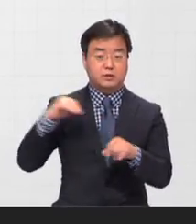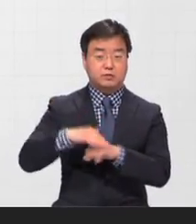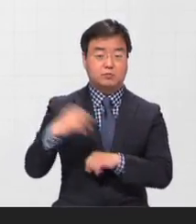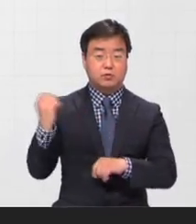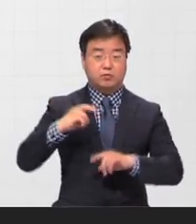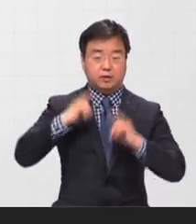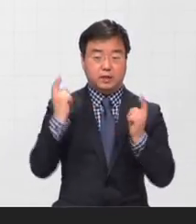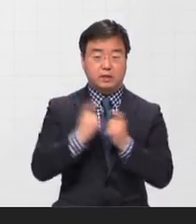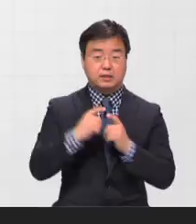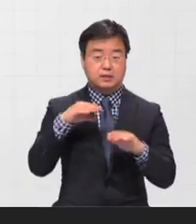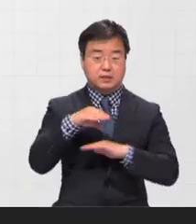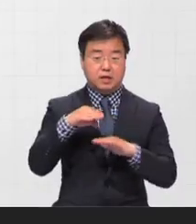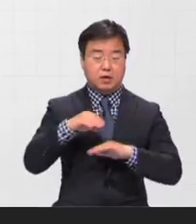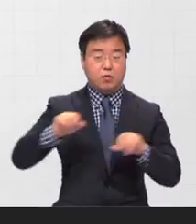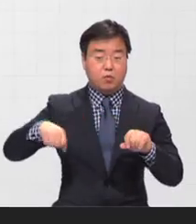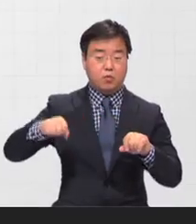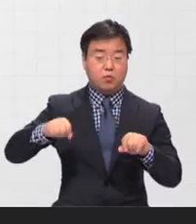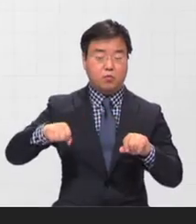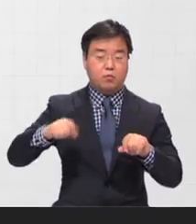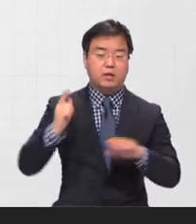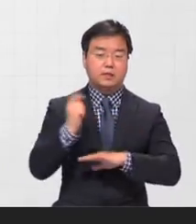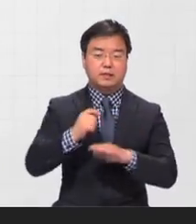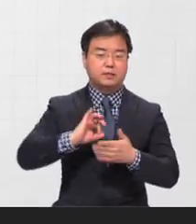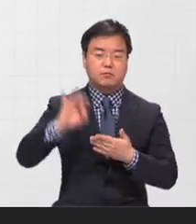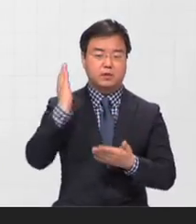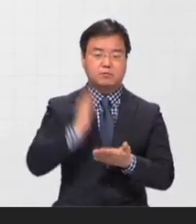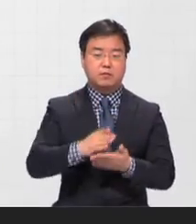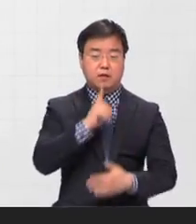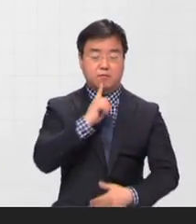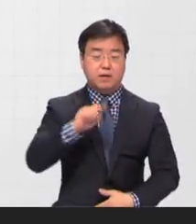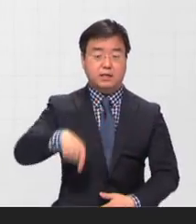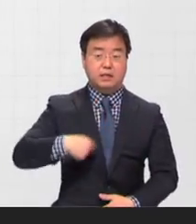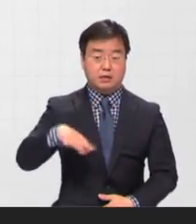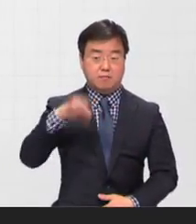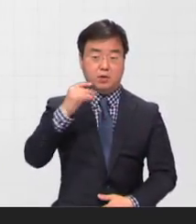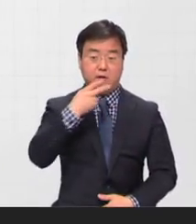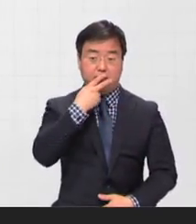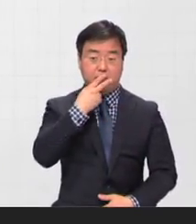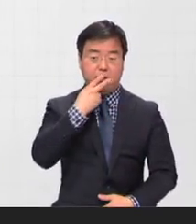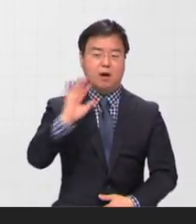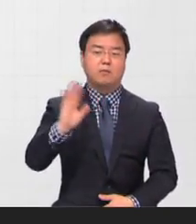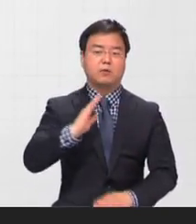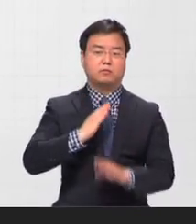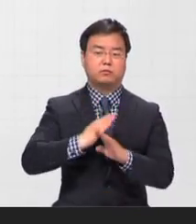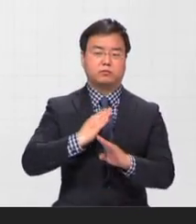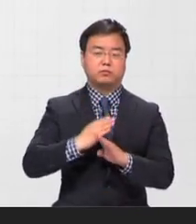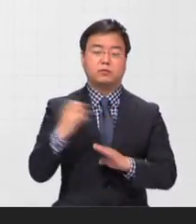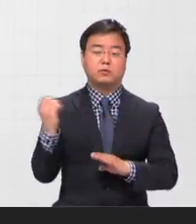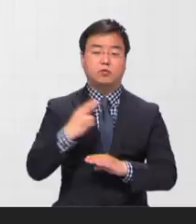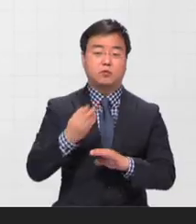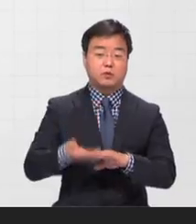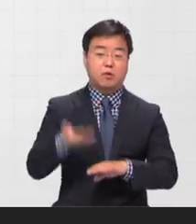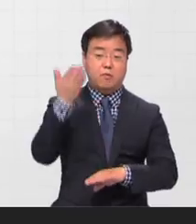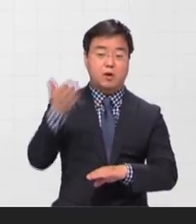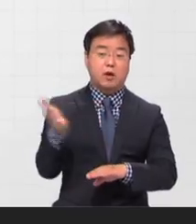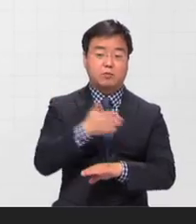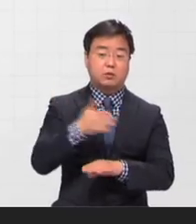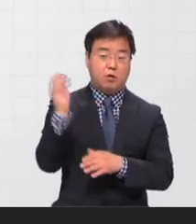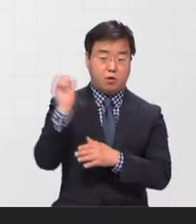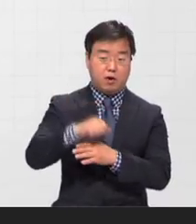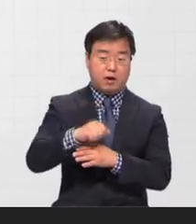차량 오토바이 택시 이용 금지 흡연도 자기가 먼저 피면 안 되고 다 큰 어른인데 네. 선배의 허락을 맡은